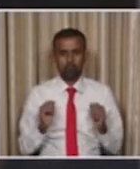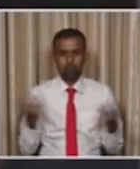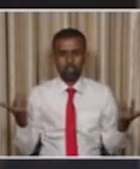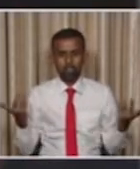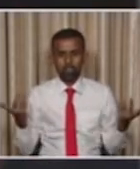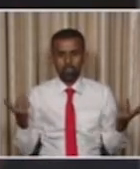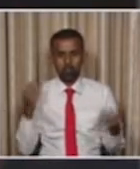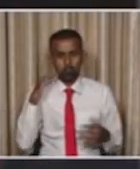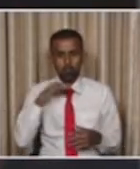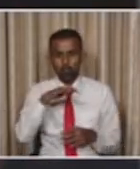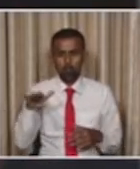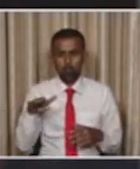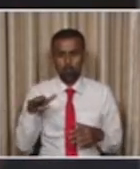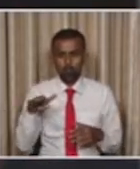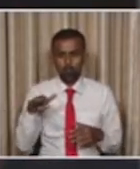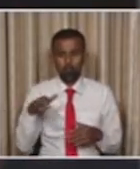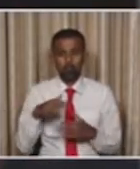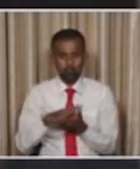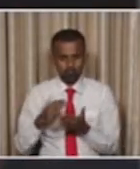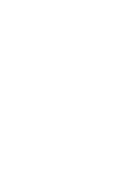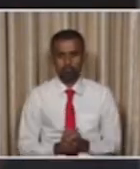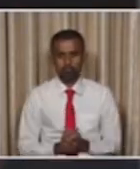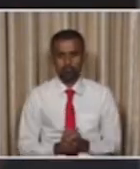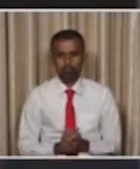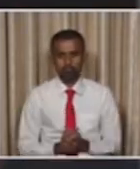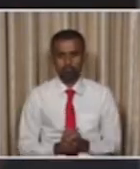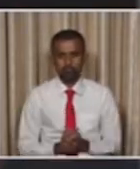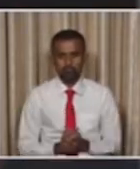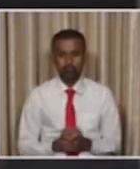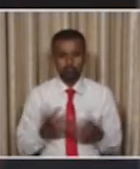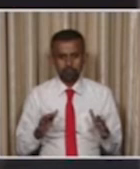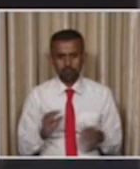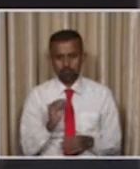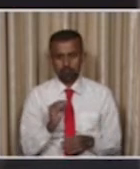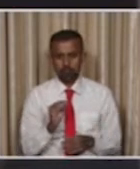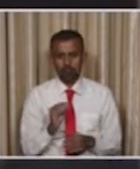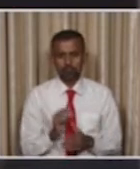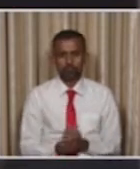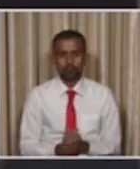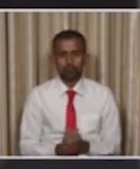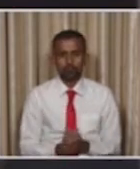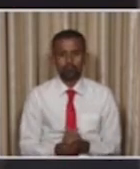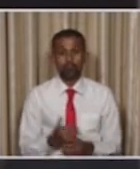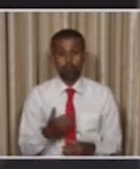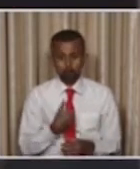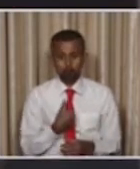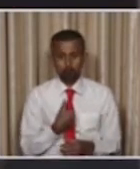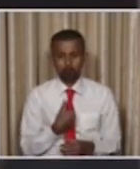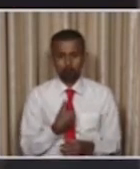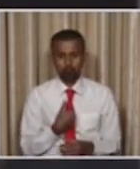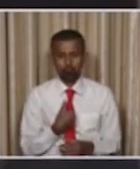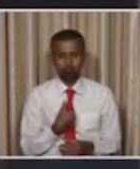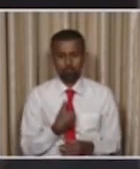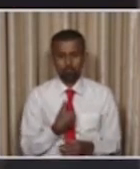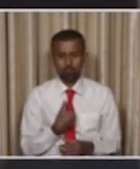ජනතාව වෙනුවෙන් හිරේ දානවා නම් මම හිරේ යන්න. ඒකට ප්‍රශ්නයක් නැහැ. මට ඉවර කරන්න දෙන්න. හරි ඒ නිසා මම මම මම